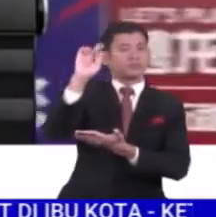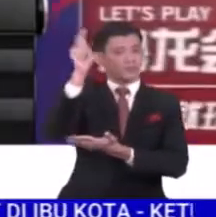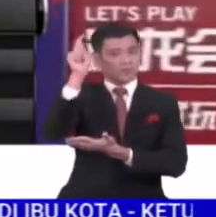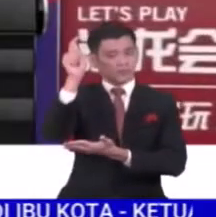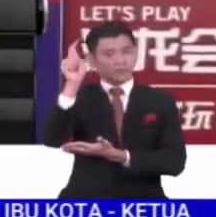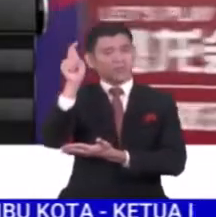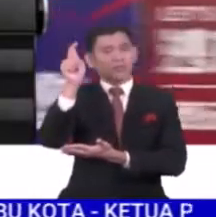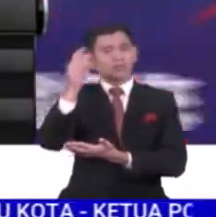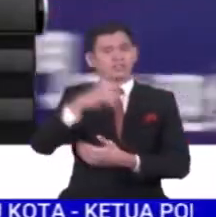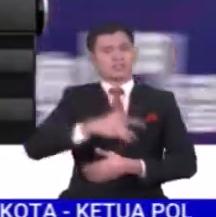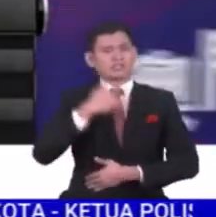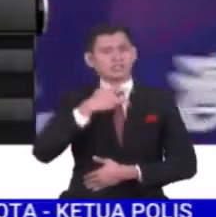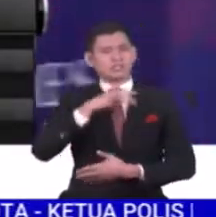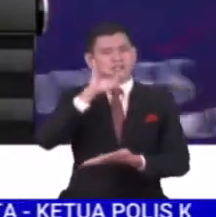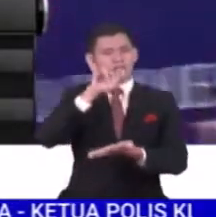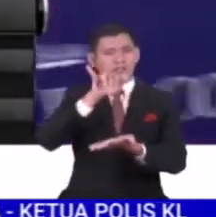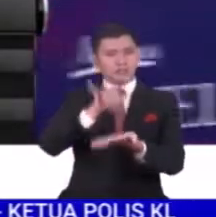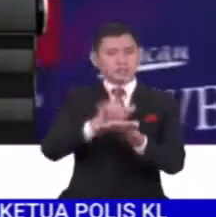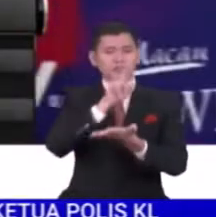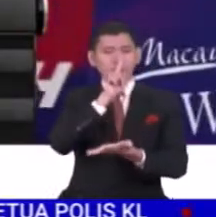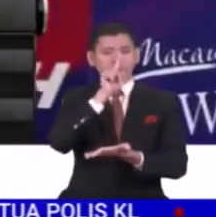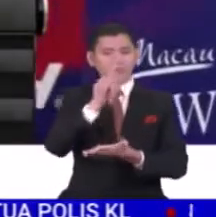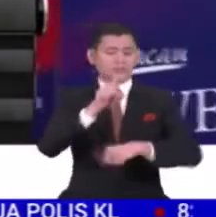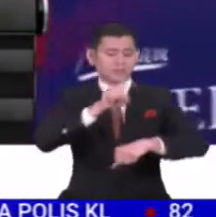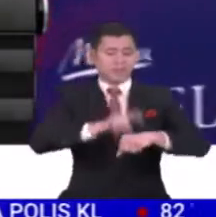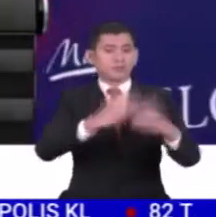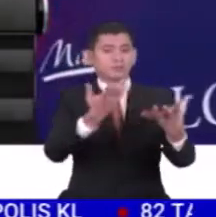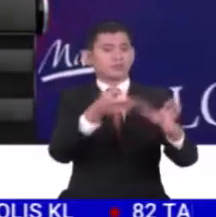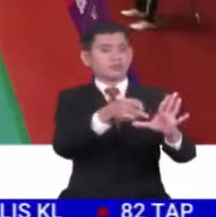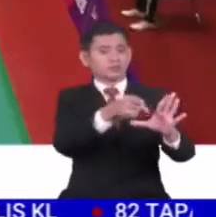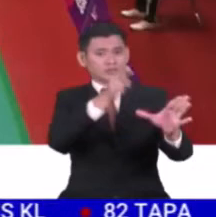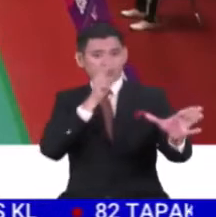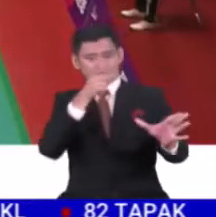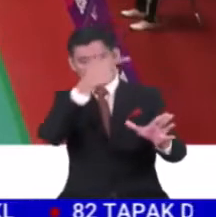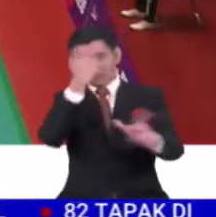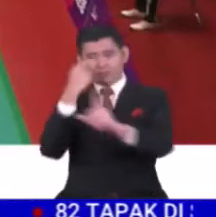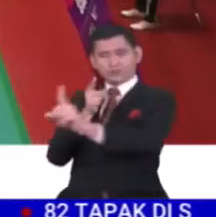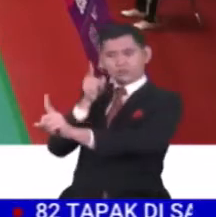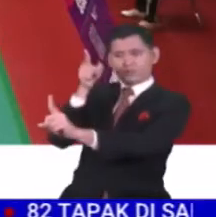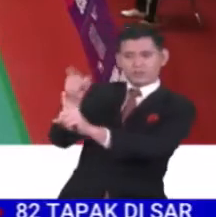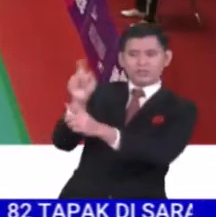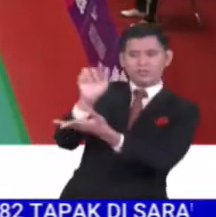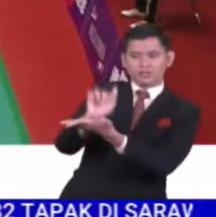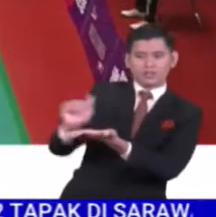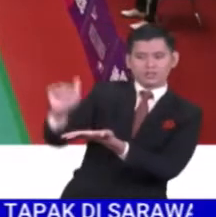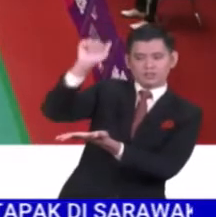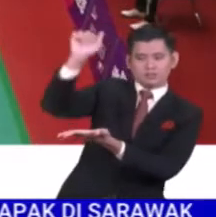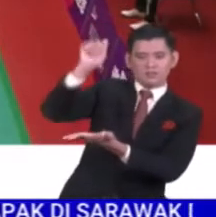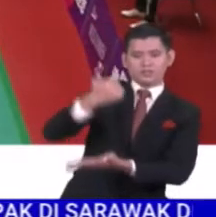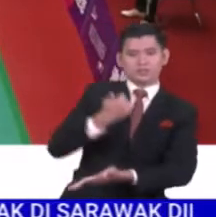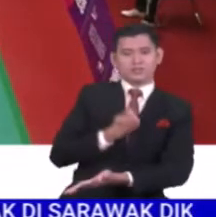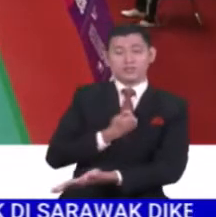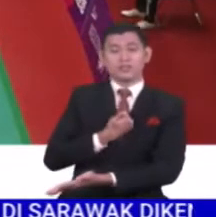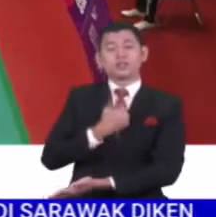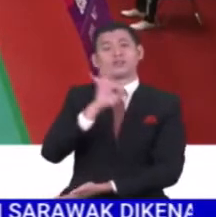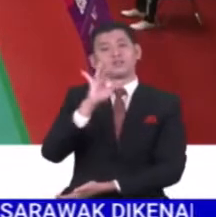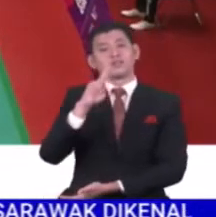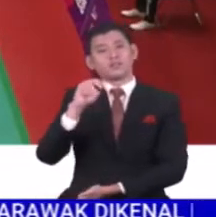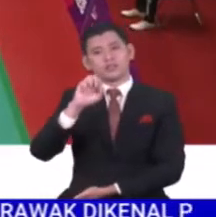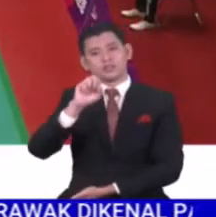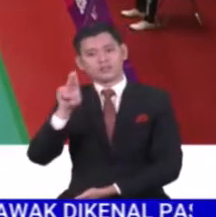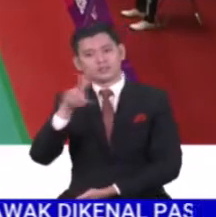berusia 34 tahun itu merasakan ini adalah masa terbaik untuk mengundurkan diri dan fokus kepada akademiknya selain pensil merupakan